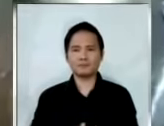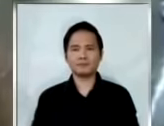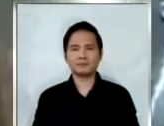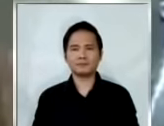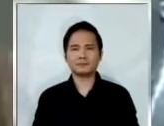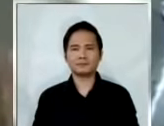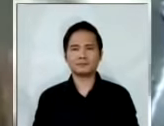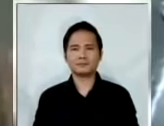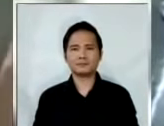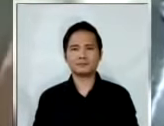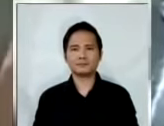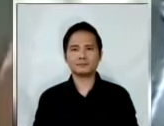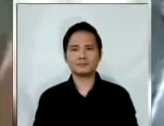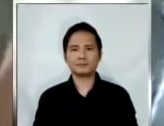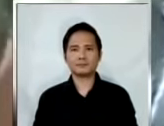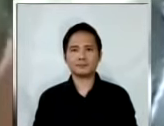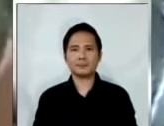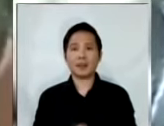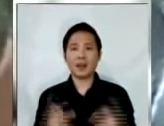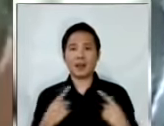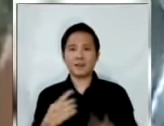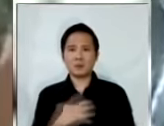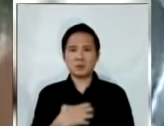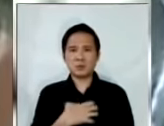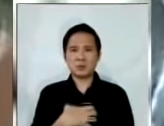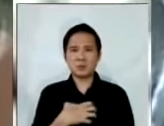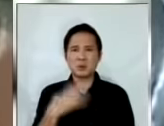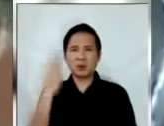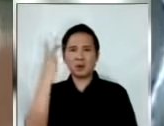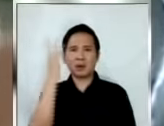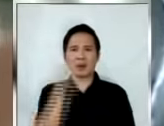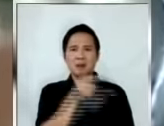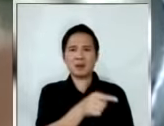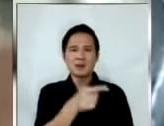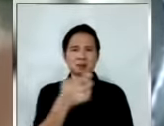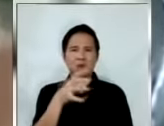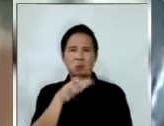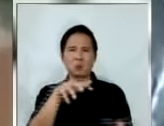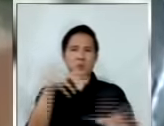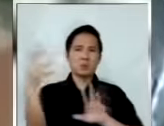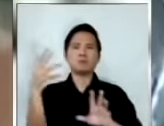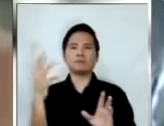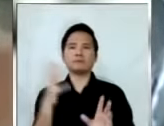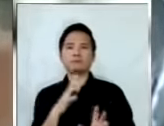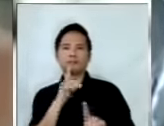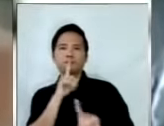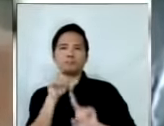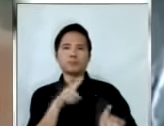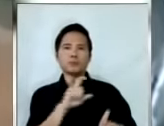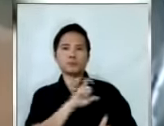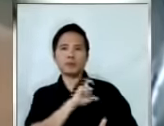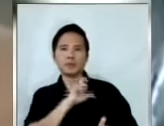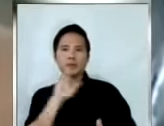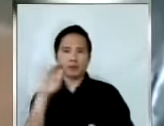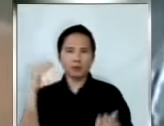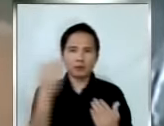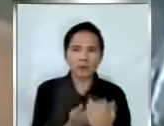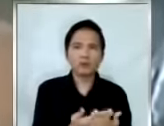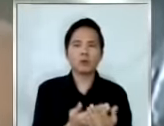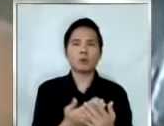Rumesponde sa reklamong maingay na nagkakaraoke ang 3 pulis Parañaque sa Barangay Baclaran nang makita nila ang 2 magkaangkas